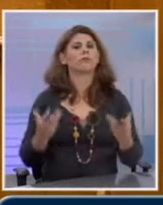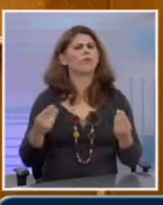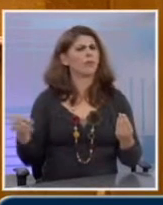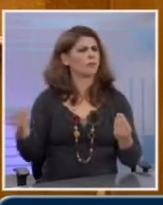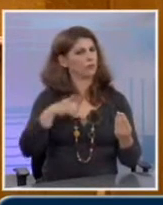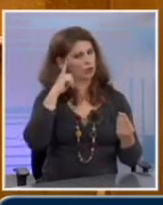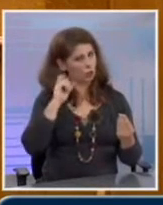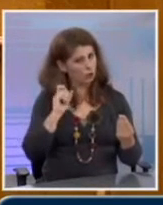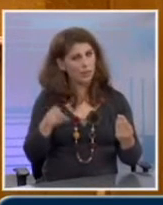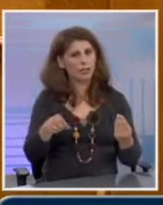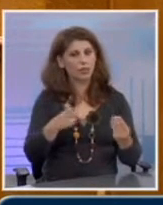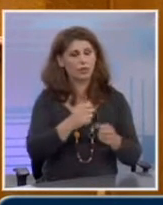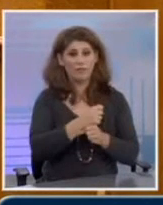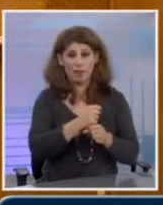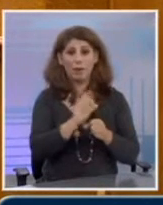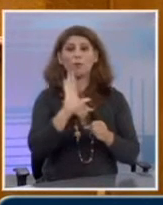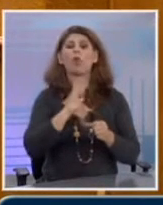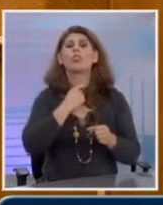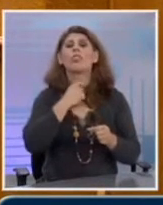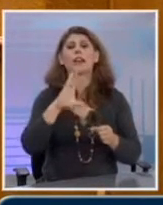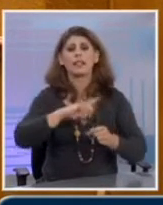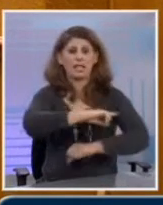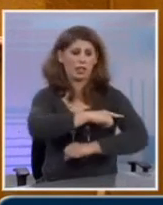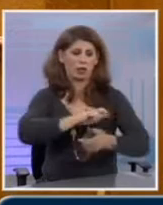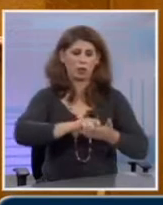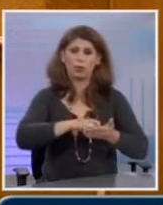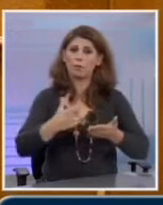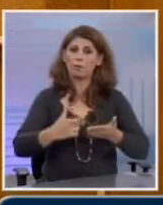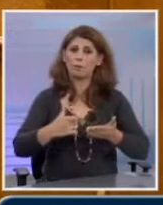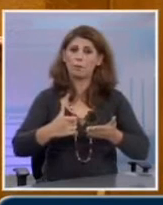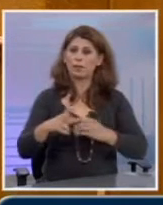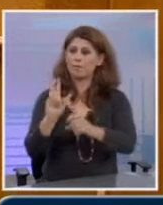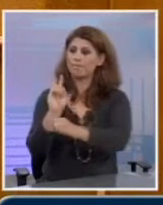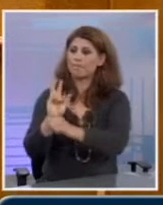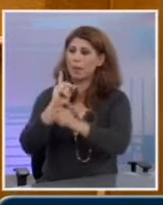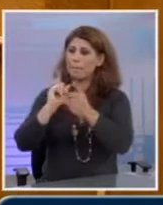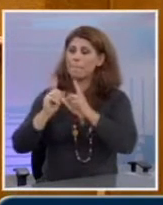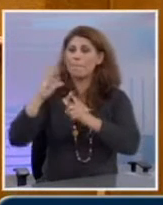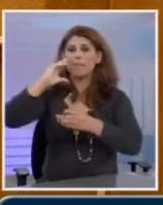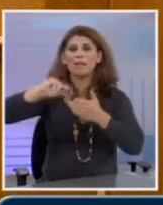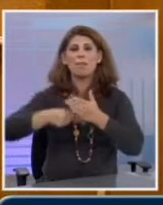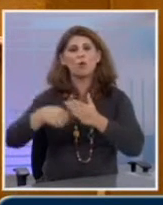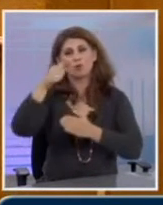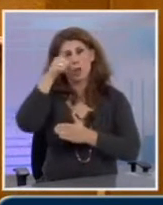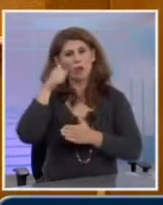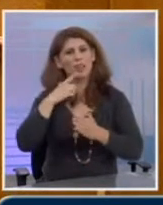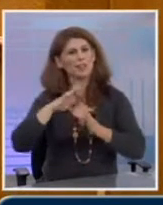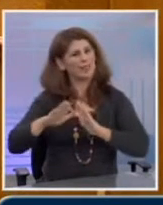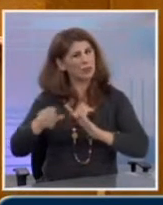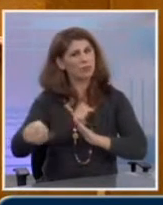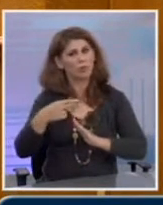ξέρετε, υπήρχε η εκκρεμότητα από τη Μνημονιακή Συμφωνία του καλοκαιριού να διευθετηθεί.